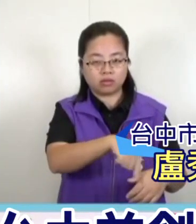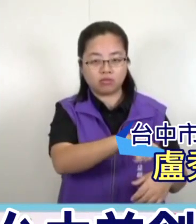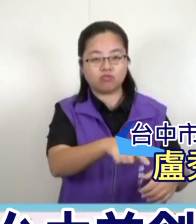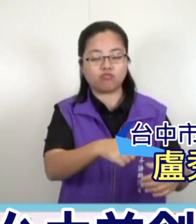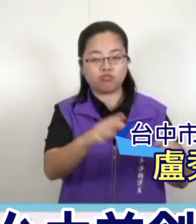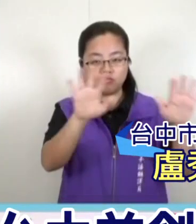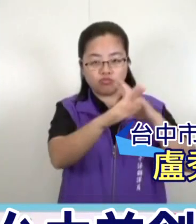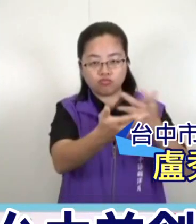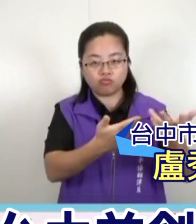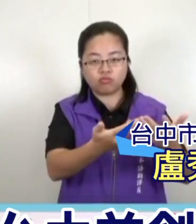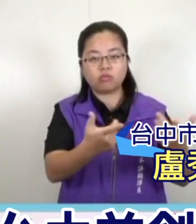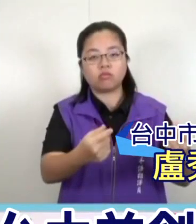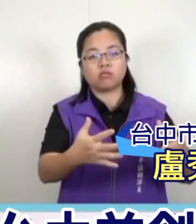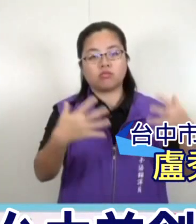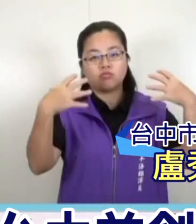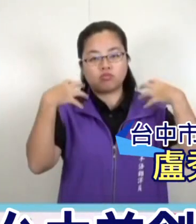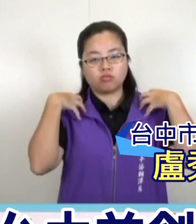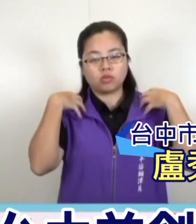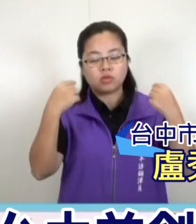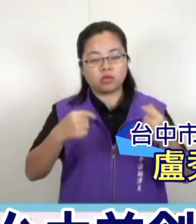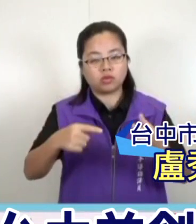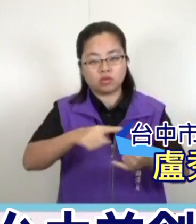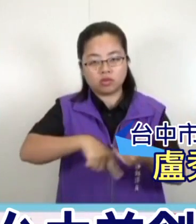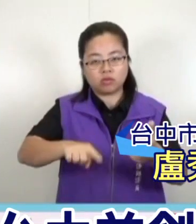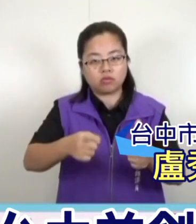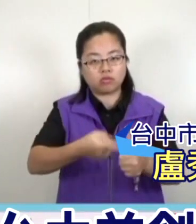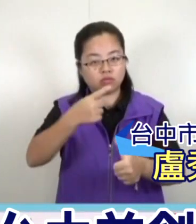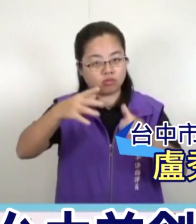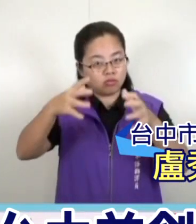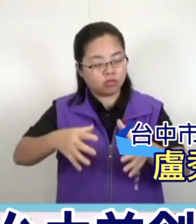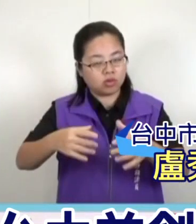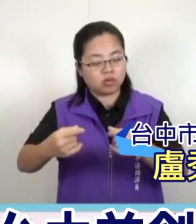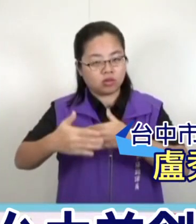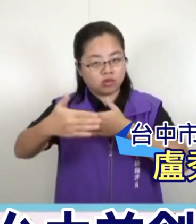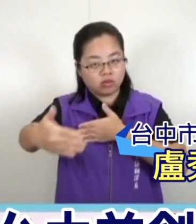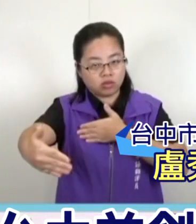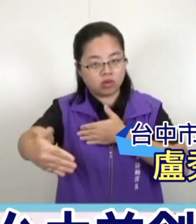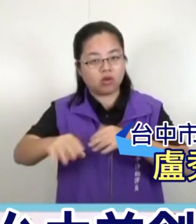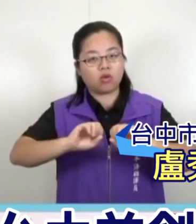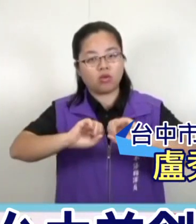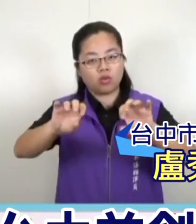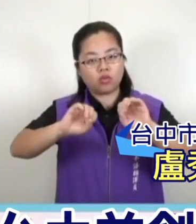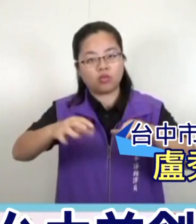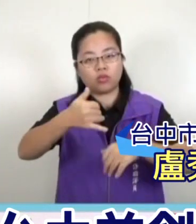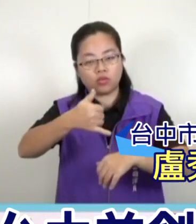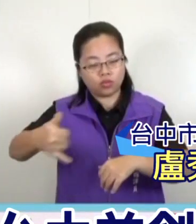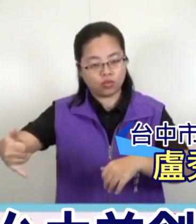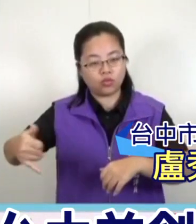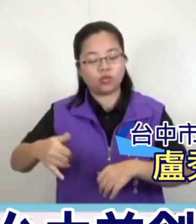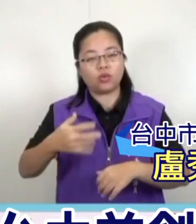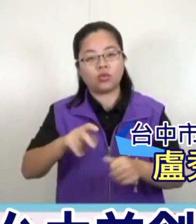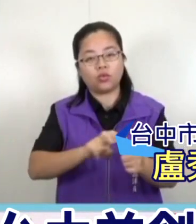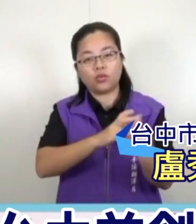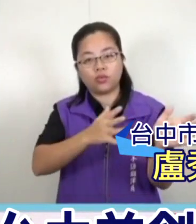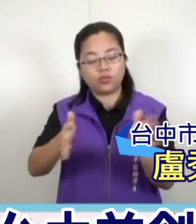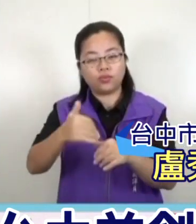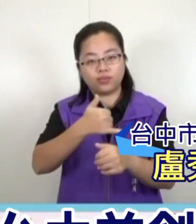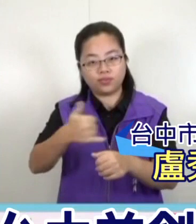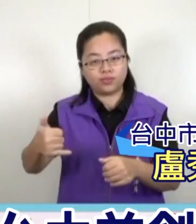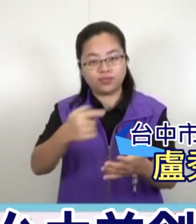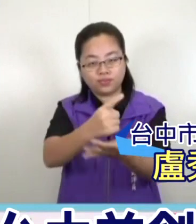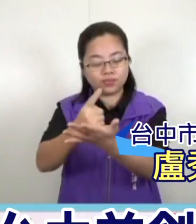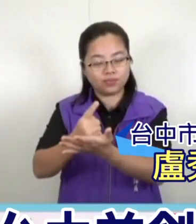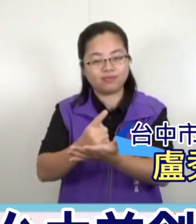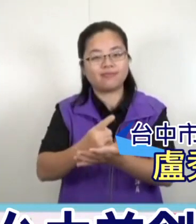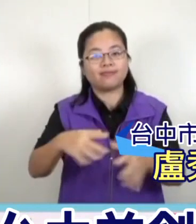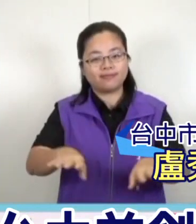责任，所以包括全国首创的这个社交距离的宣导员、社交距离的管理员通通已经